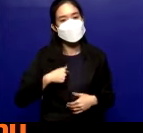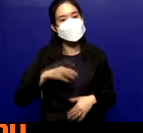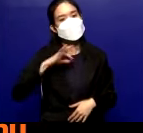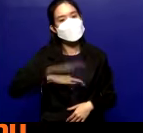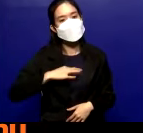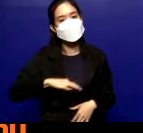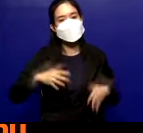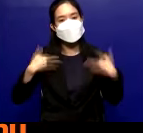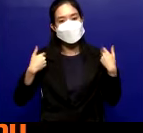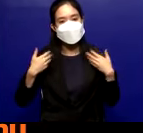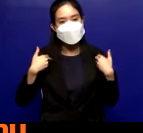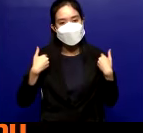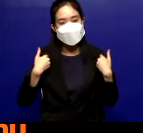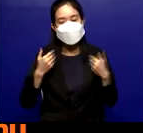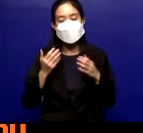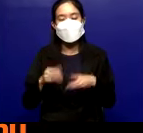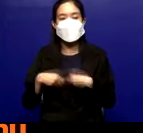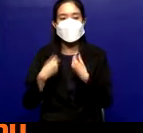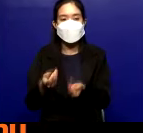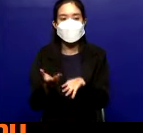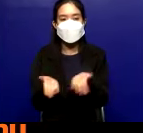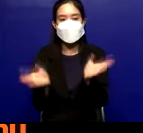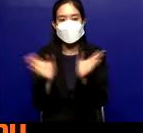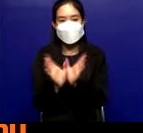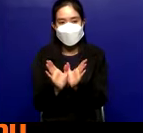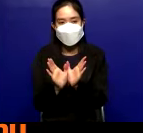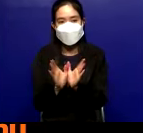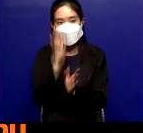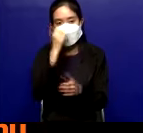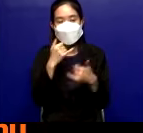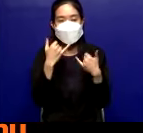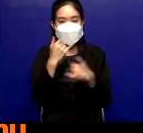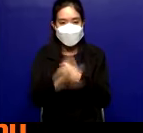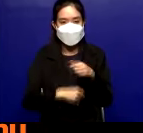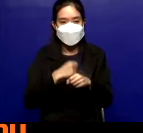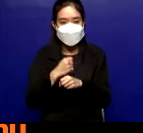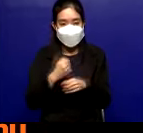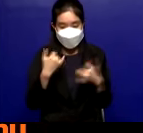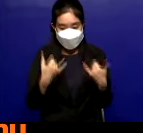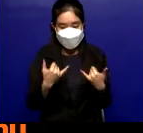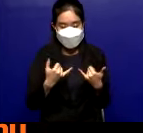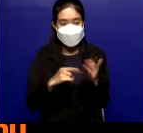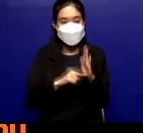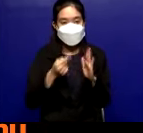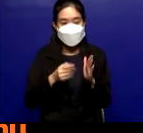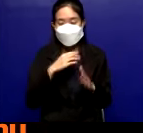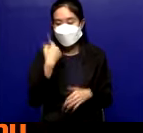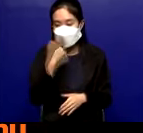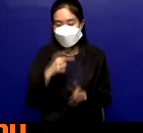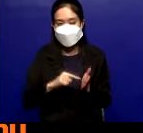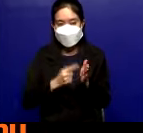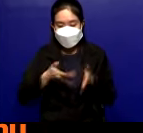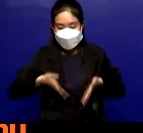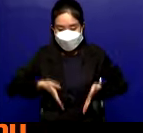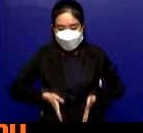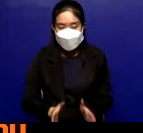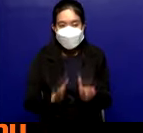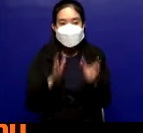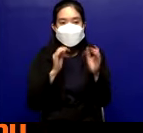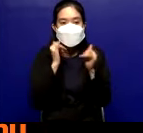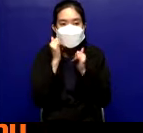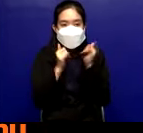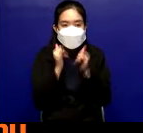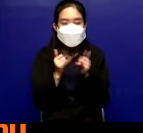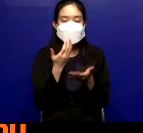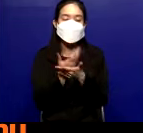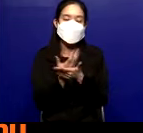คะขอสไลด์ถัดไปด้วยค่ะปีนี้เงินอุดหนุนเด็กแรกเกิดได้รับงบประมาณเพิ่มขึ้นค่ะแ